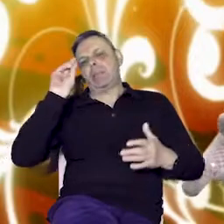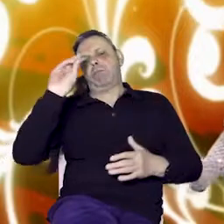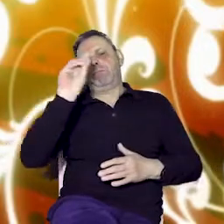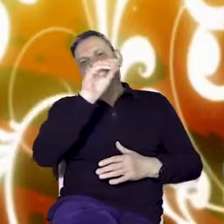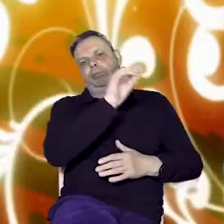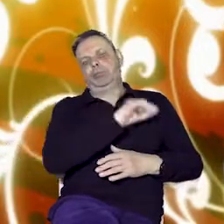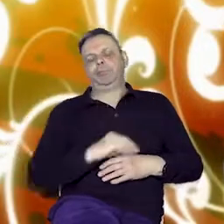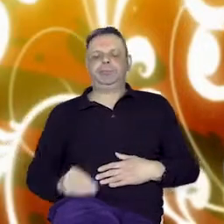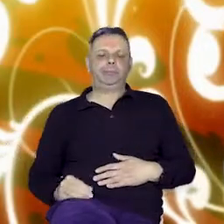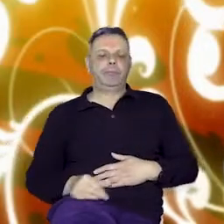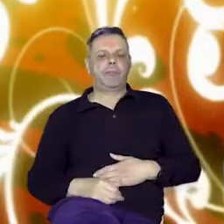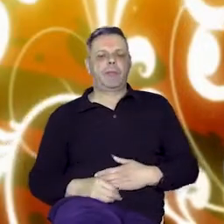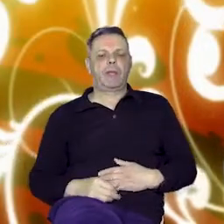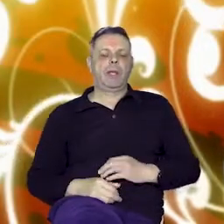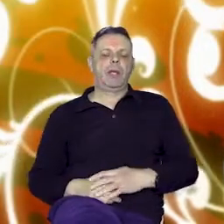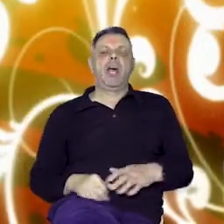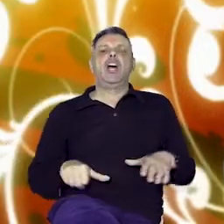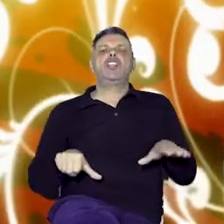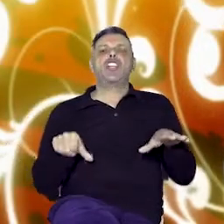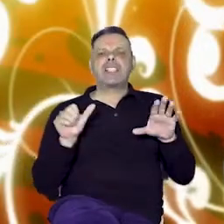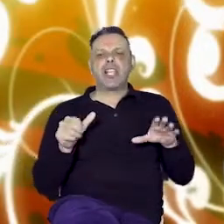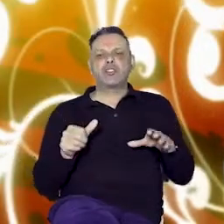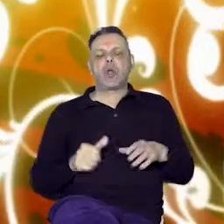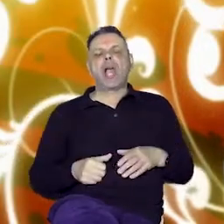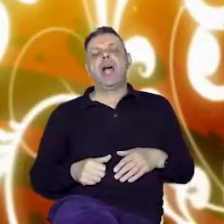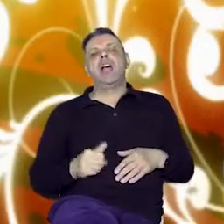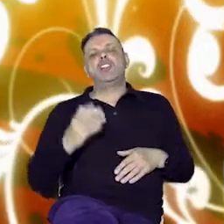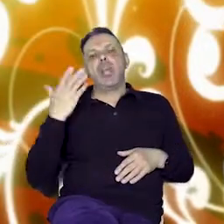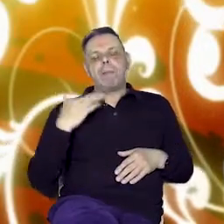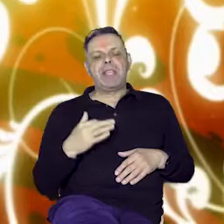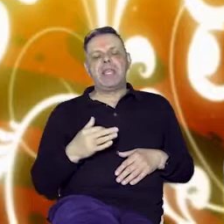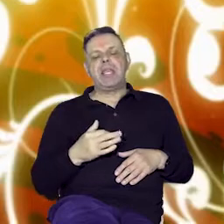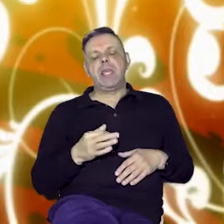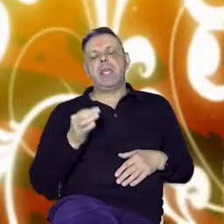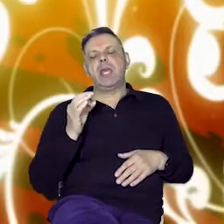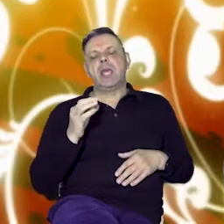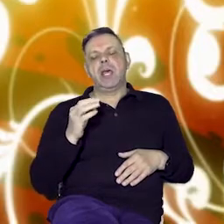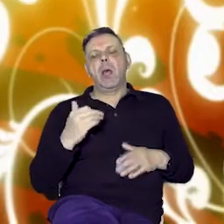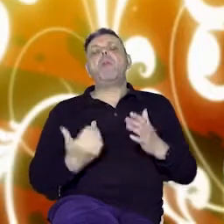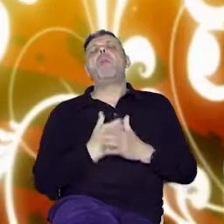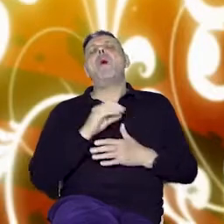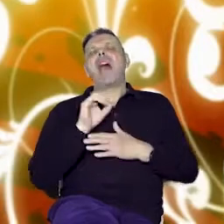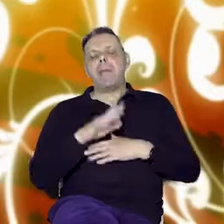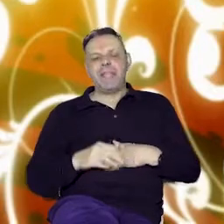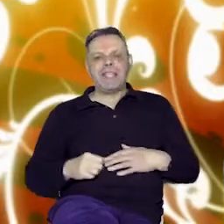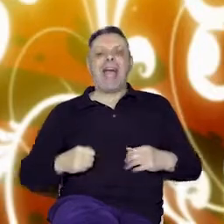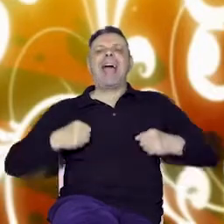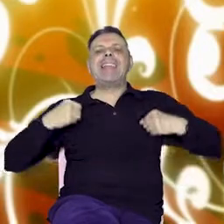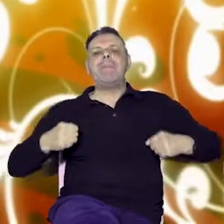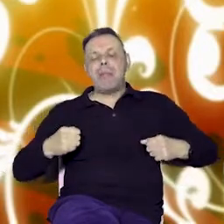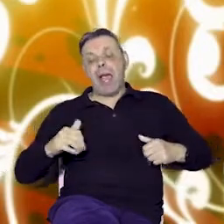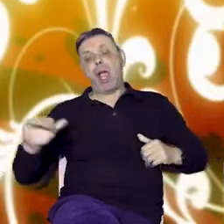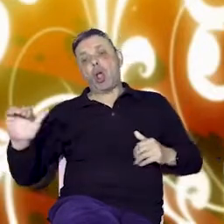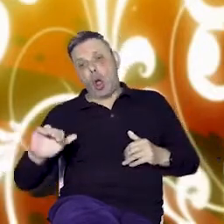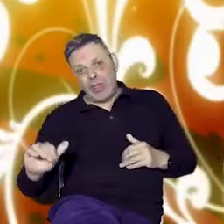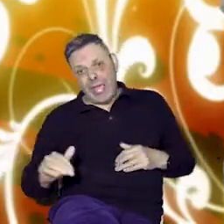a 16. budite ovdje, imat ćete sjajnu, sjajnu emisiju Debljina kod djece i jednu predstavu